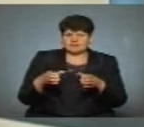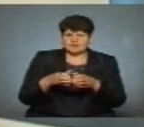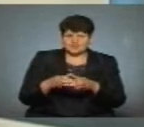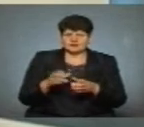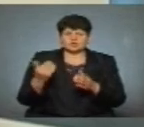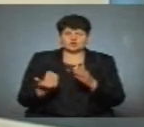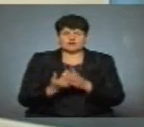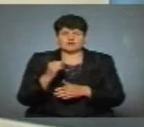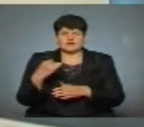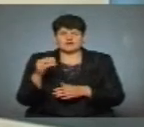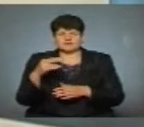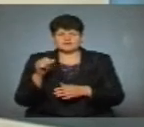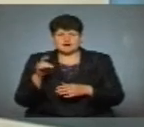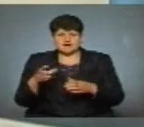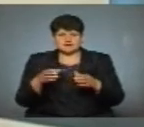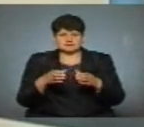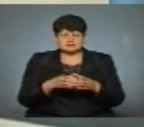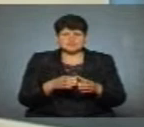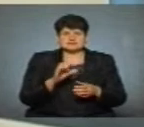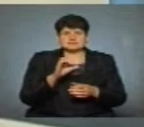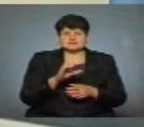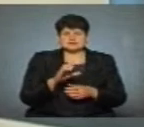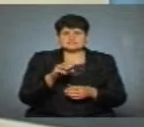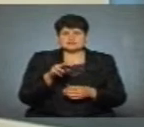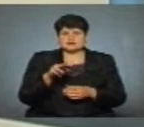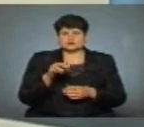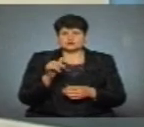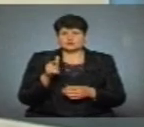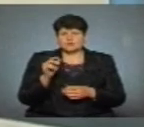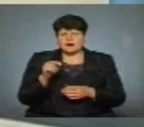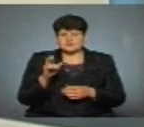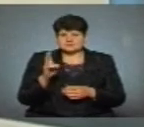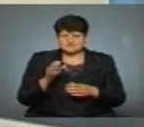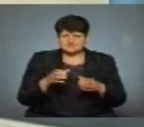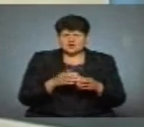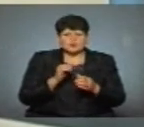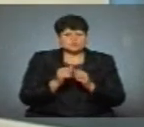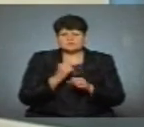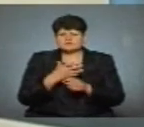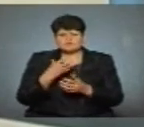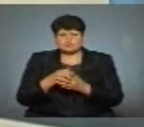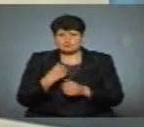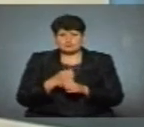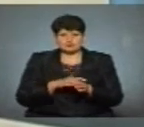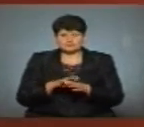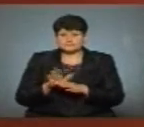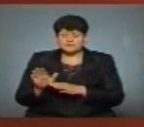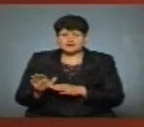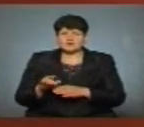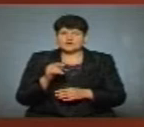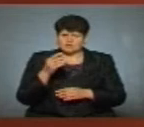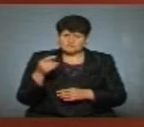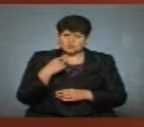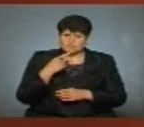Новайдар, Станиця Луганська. Ну, в принципі, кожен робив якусь свою роботу. Ви кажете про те, що саме тоді